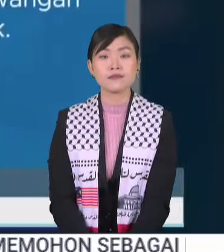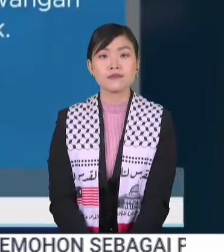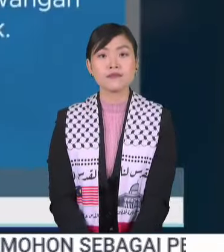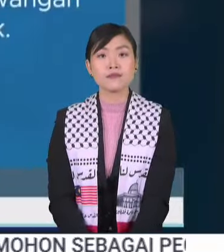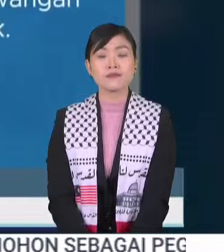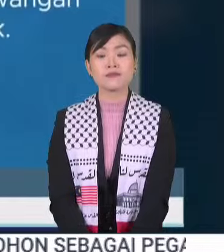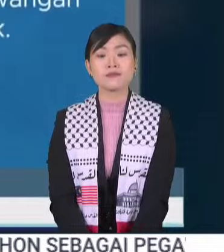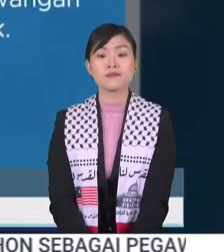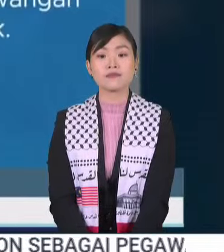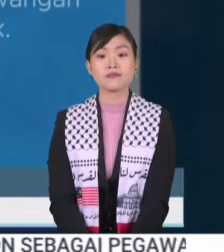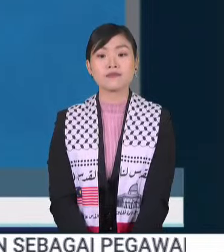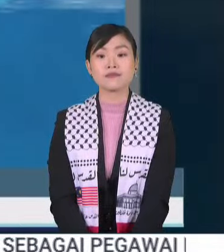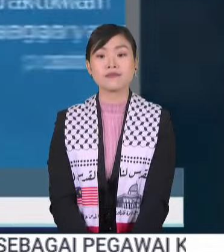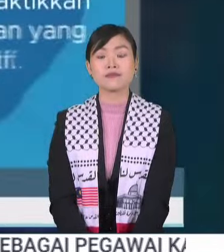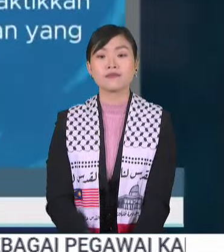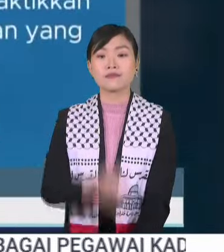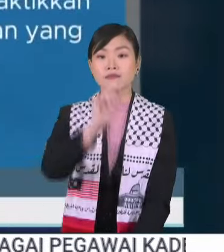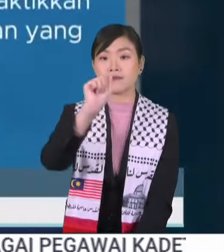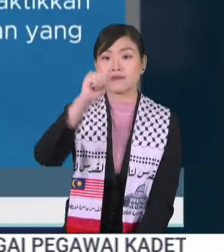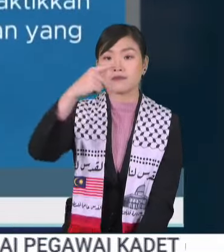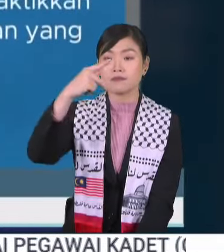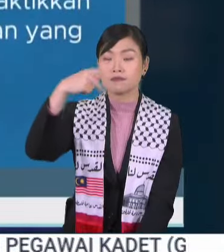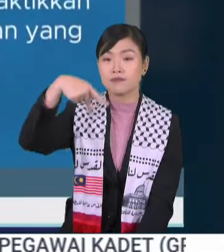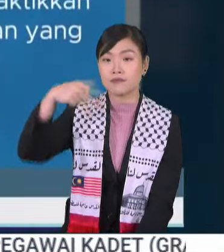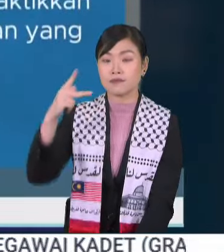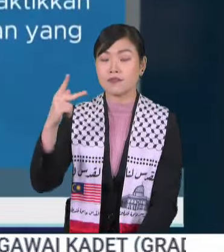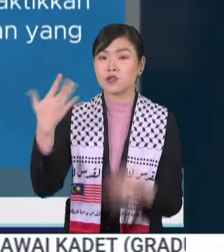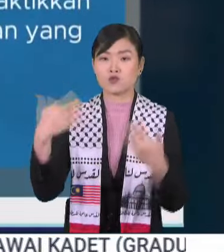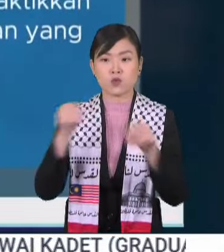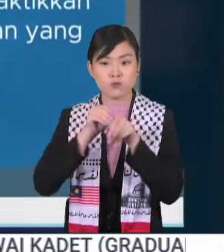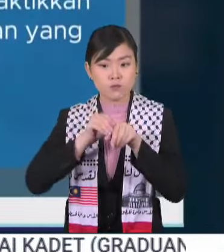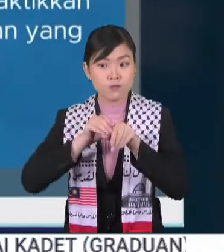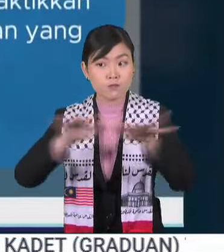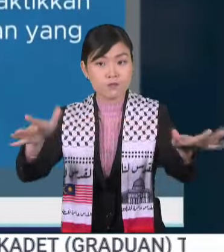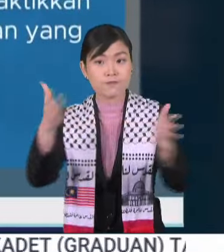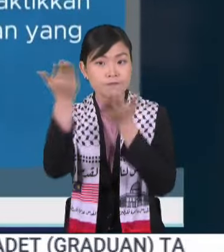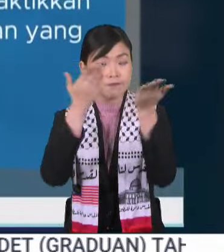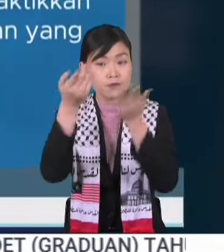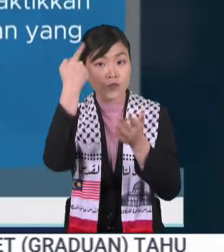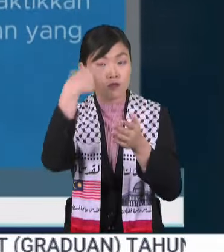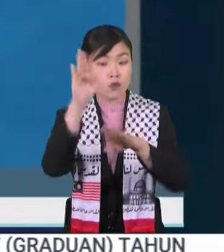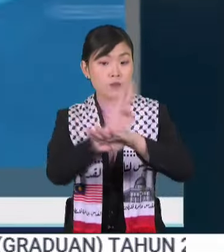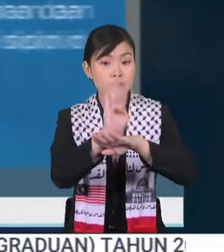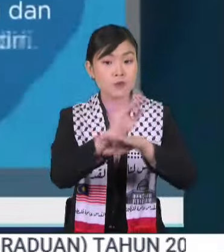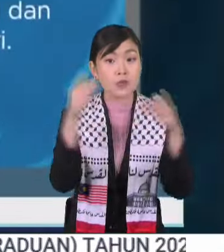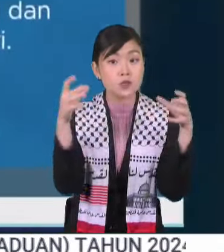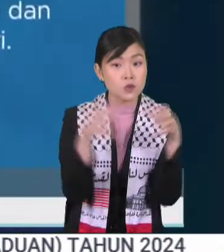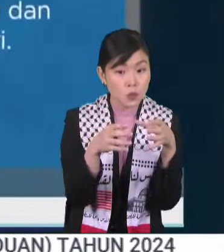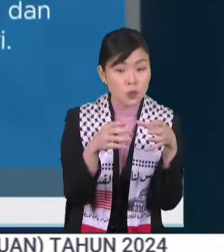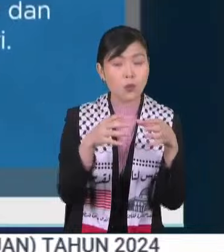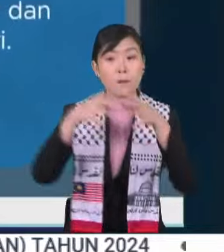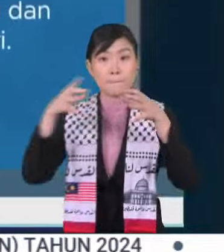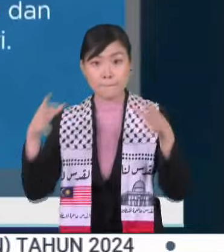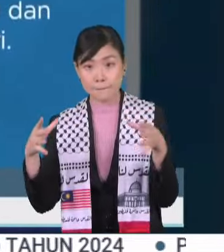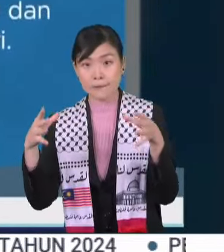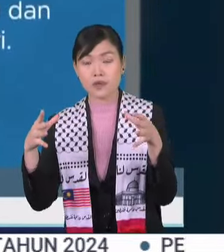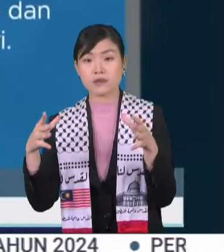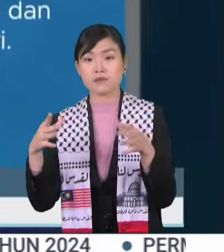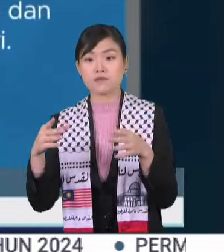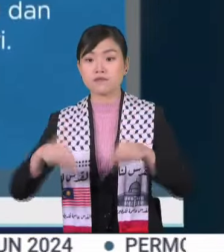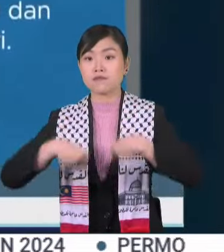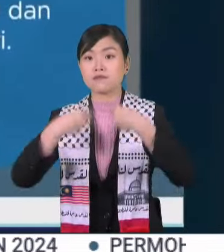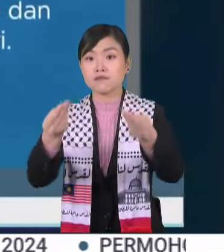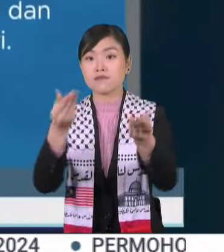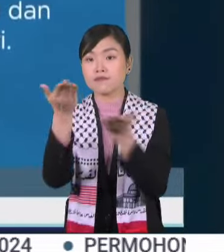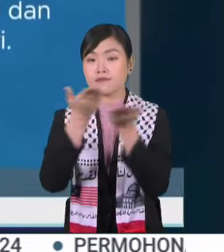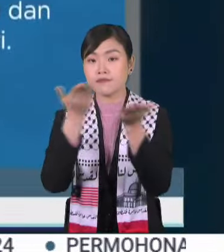umur jelas sherle akpk juga telah meluaskan perkhidmatan kepada perusahaan kecil dan sederhana PKS yang menawarkan